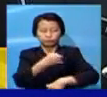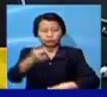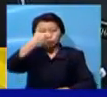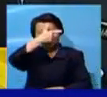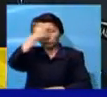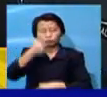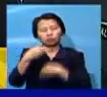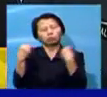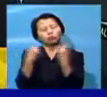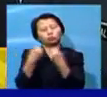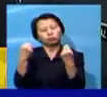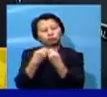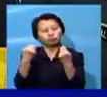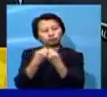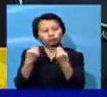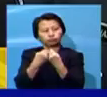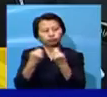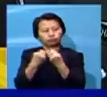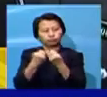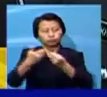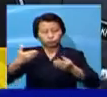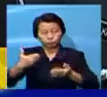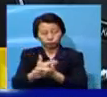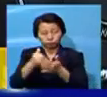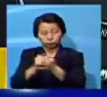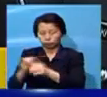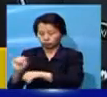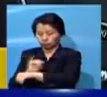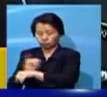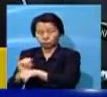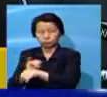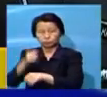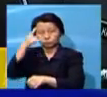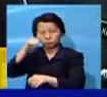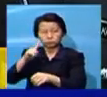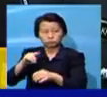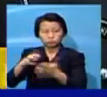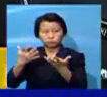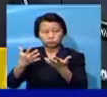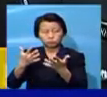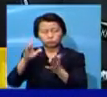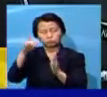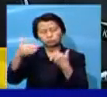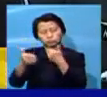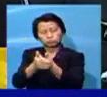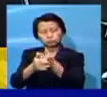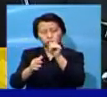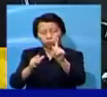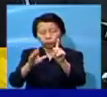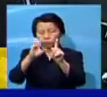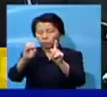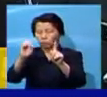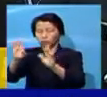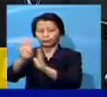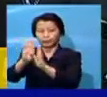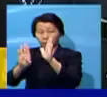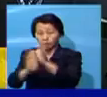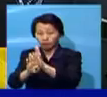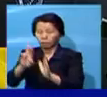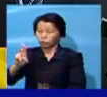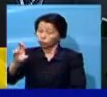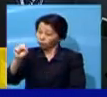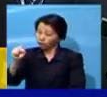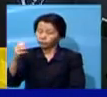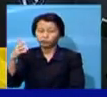because the total revenue for this industry will be amounting to about 100 billion Us